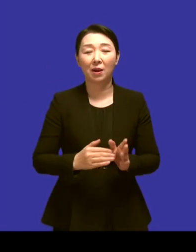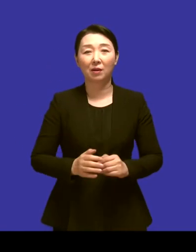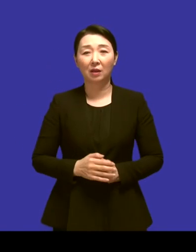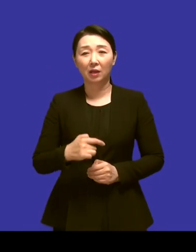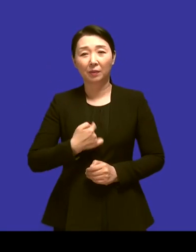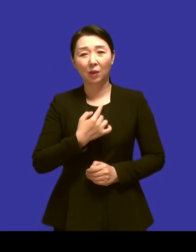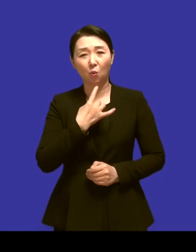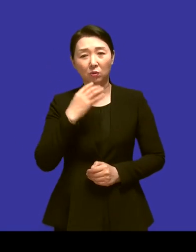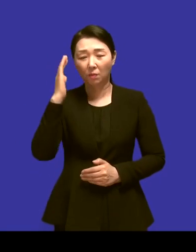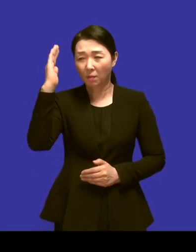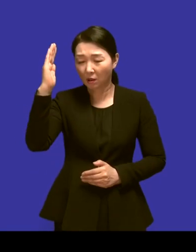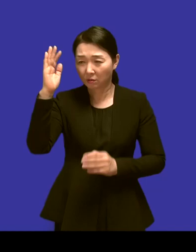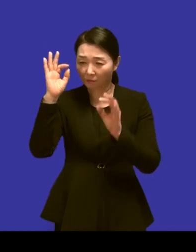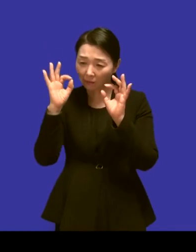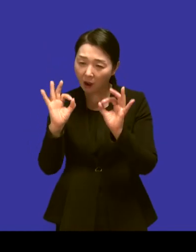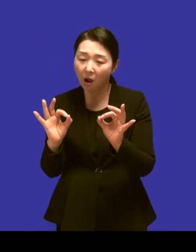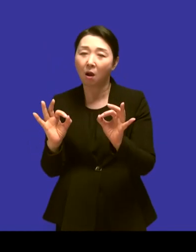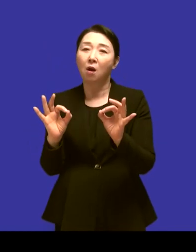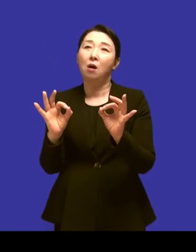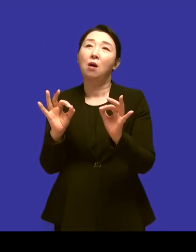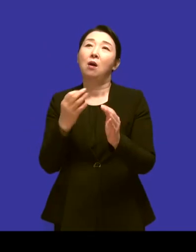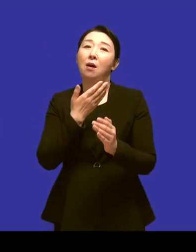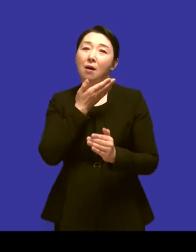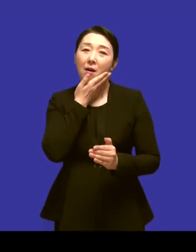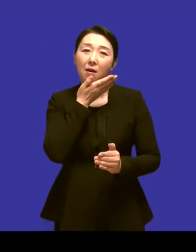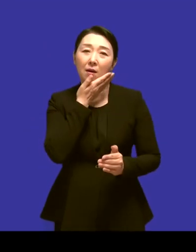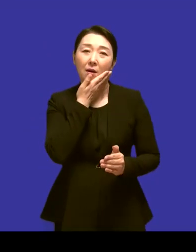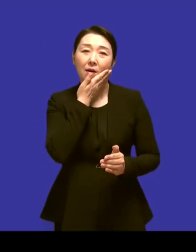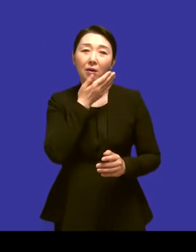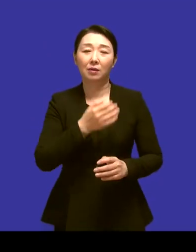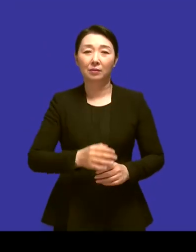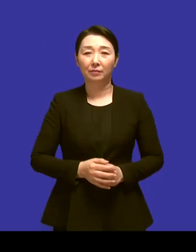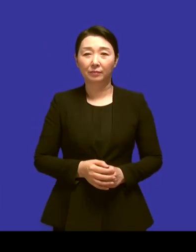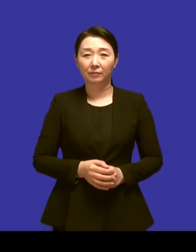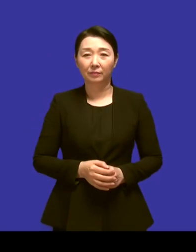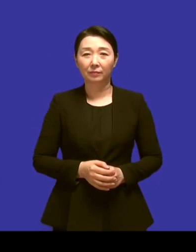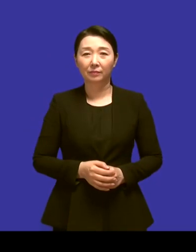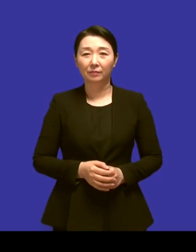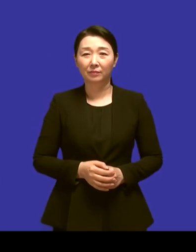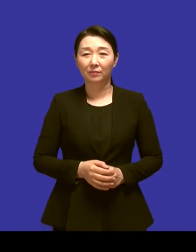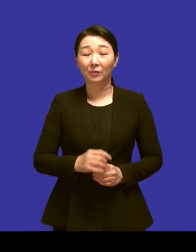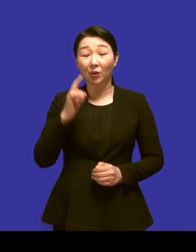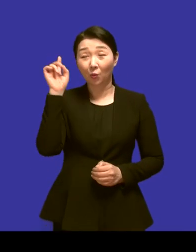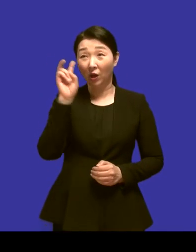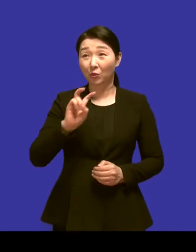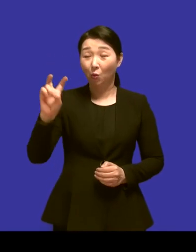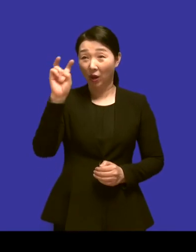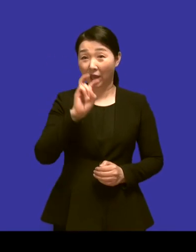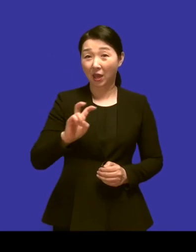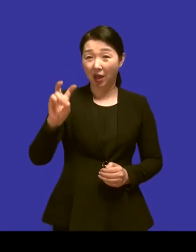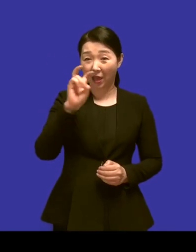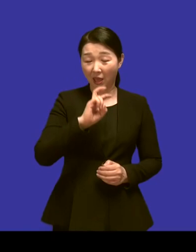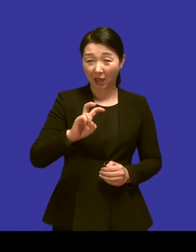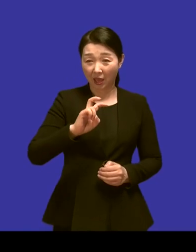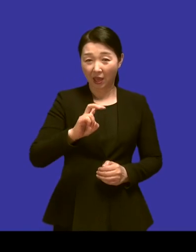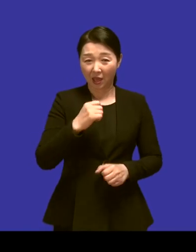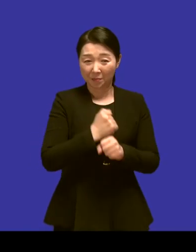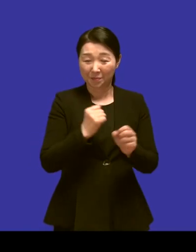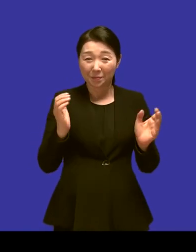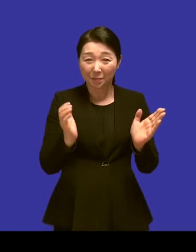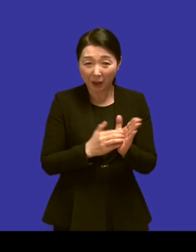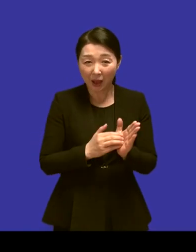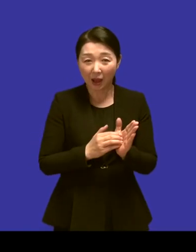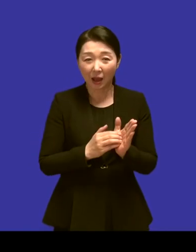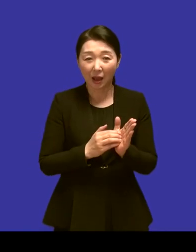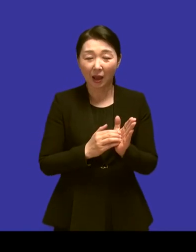저 혼자만 듣기 너무 이제 아까워서 그래서 네. 이제 사실 이 곡을 뭔가 이제 공연할 때 많은 사람들한테 네. 들려주기